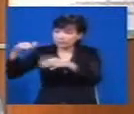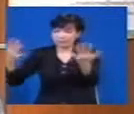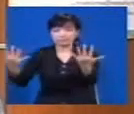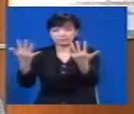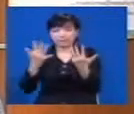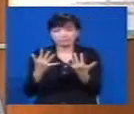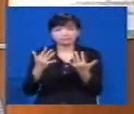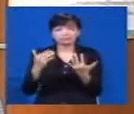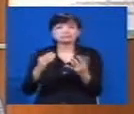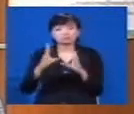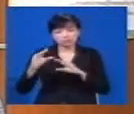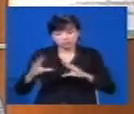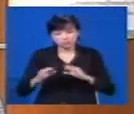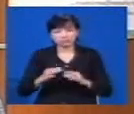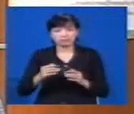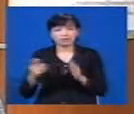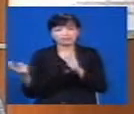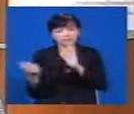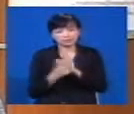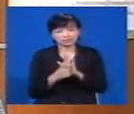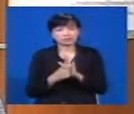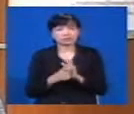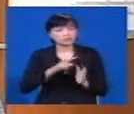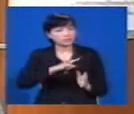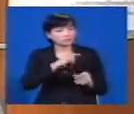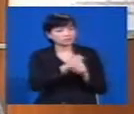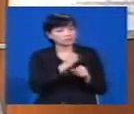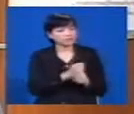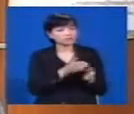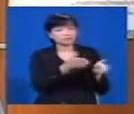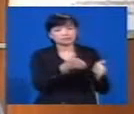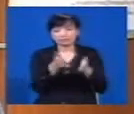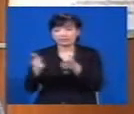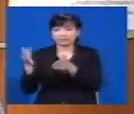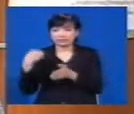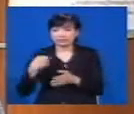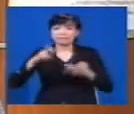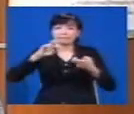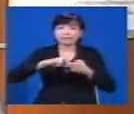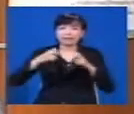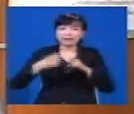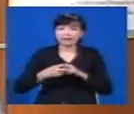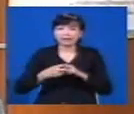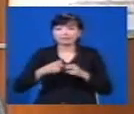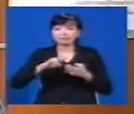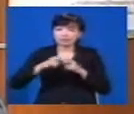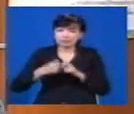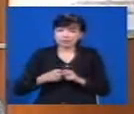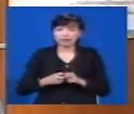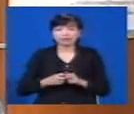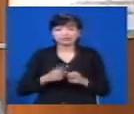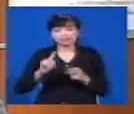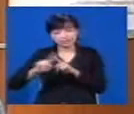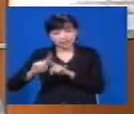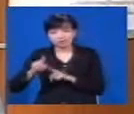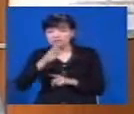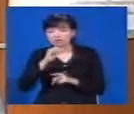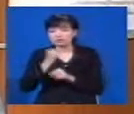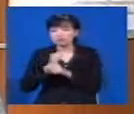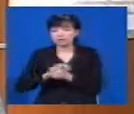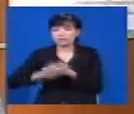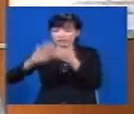การทำงานของแต่ละด้านแต่ละคณะย่อยอย่างที่ผมเรียนว่าบางเรื่องที่เป็นปัญหาเฉพาะหน้าเนี่ยถ้าทำเสร็จแล้วก็สามารถประกาศ